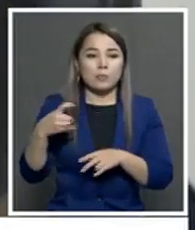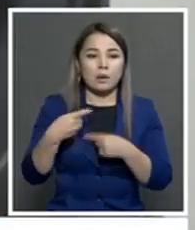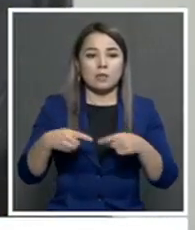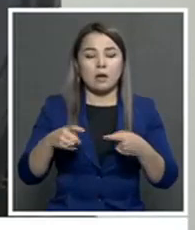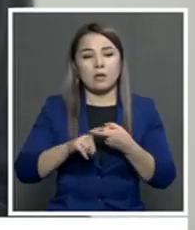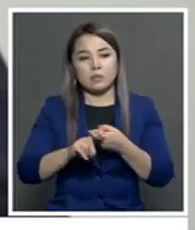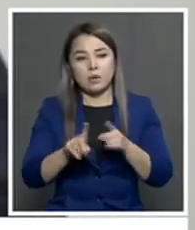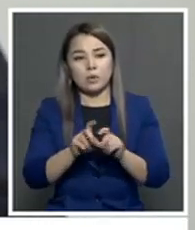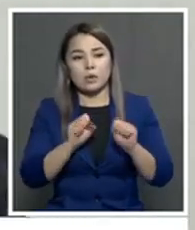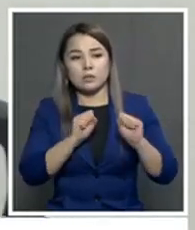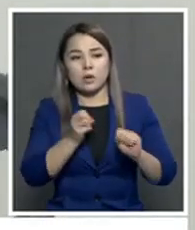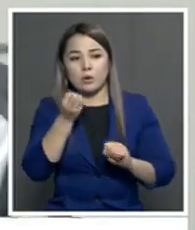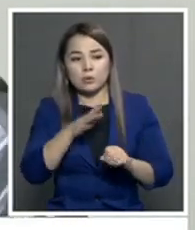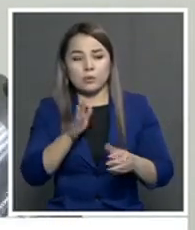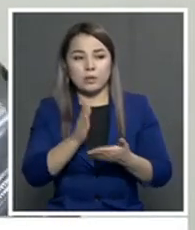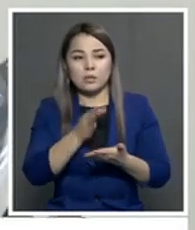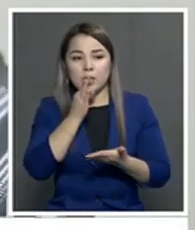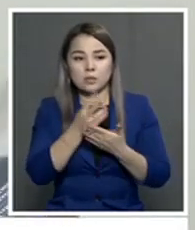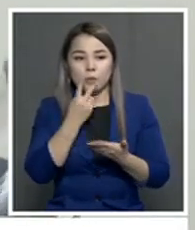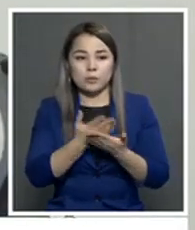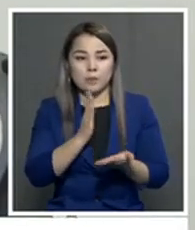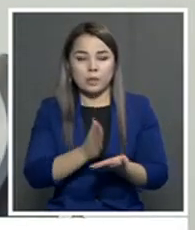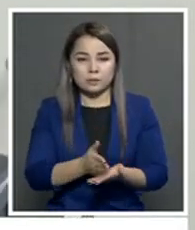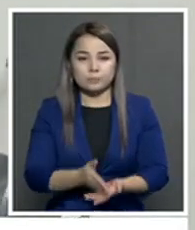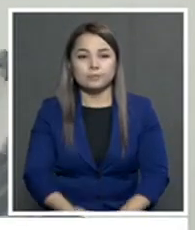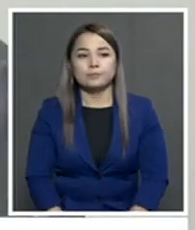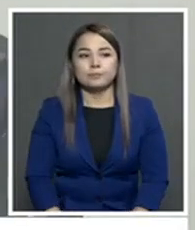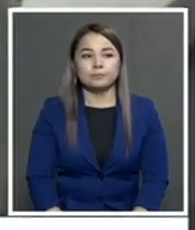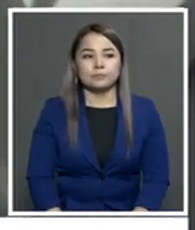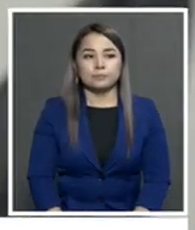мен инфекциядан жақсы қорғайды деп көрсетілген.